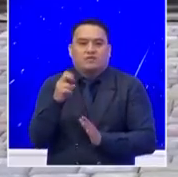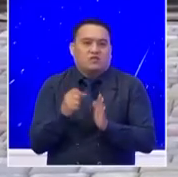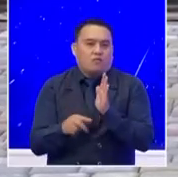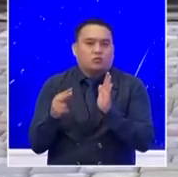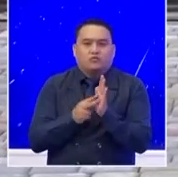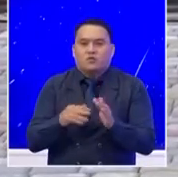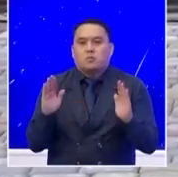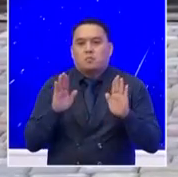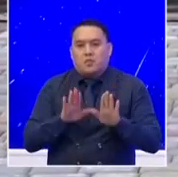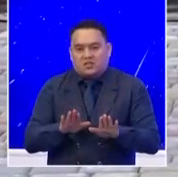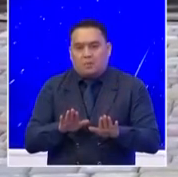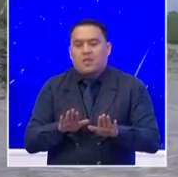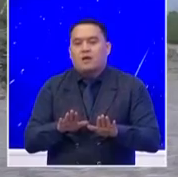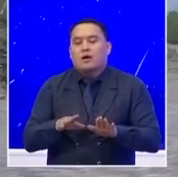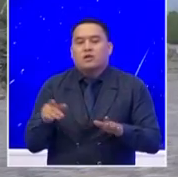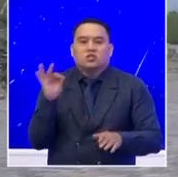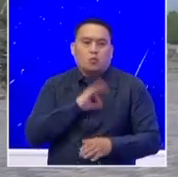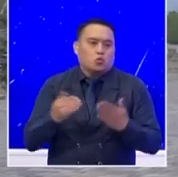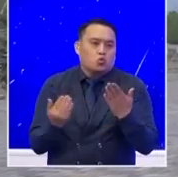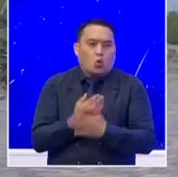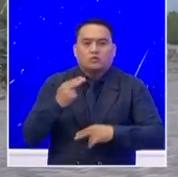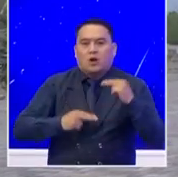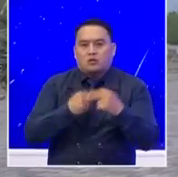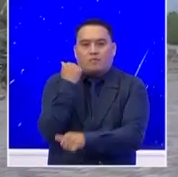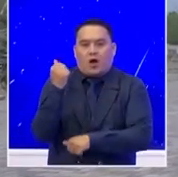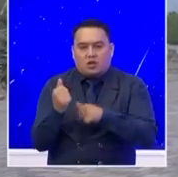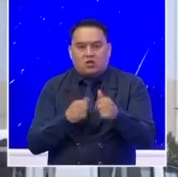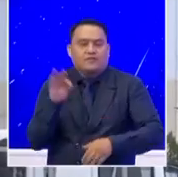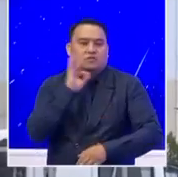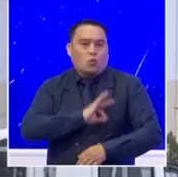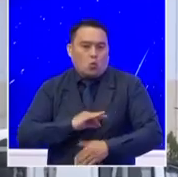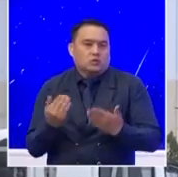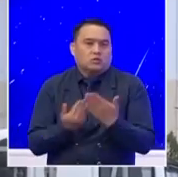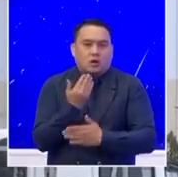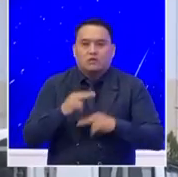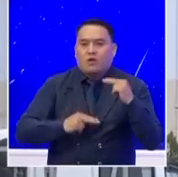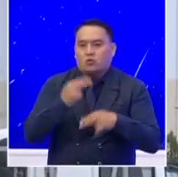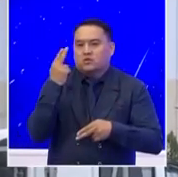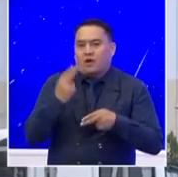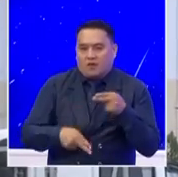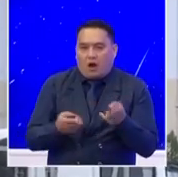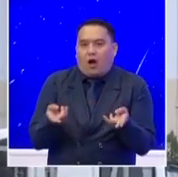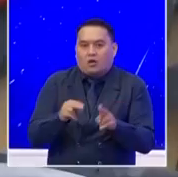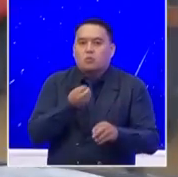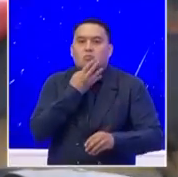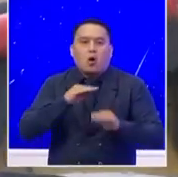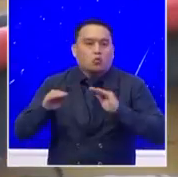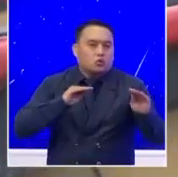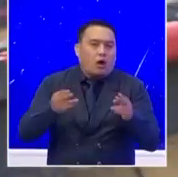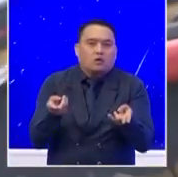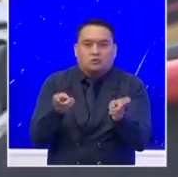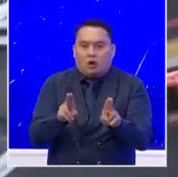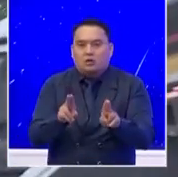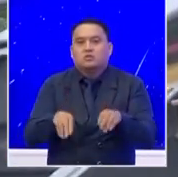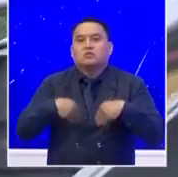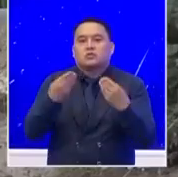микрорайоне Каратал. Здание построено с применением современных строительных и отделочных материалов. Строительство уже завершено. Осталось благоустройство территории.